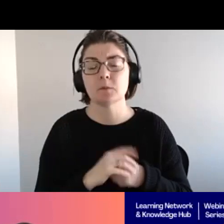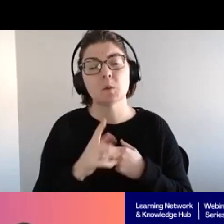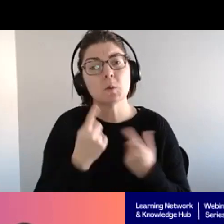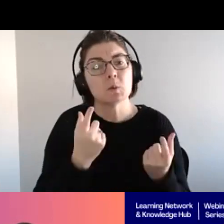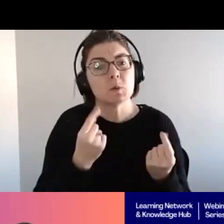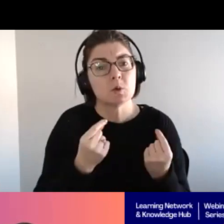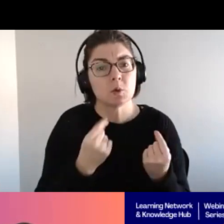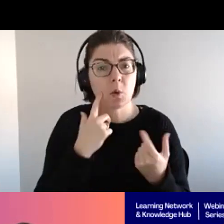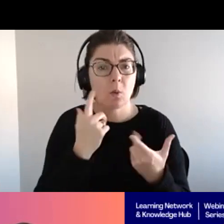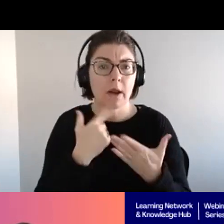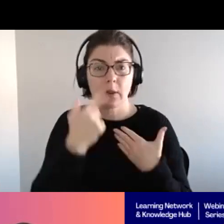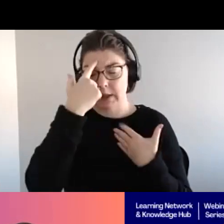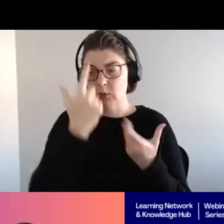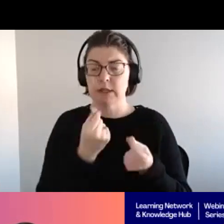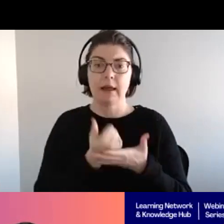vous